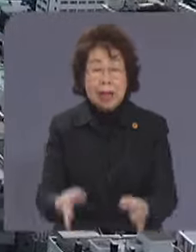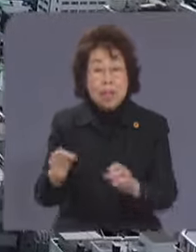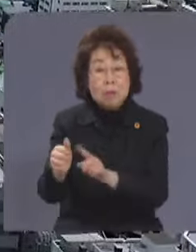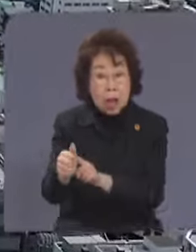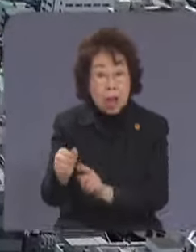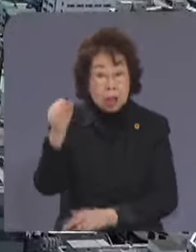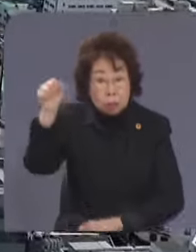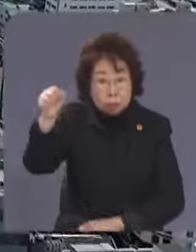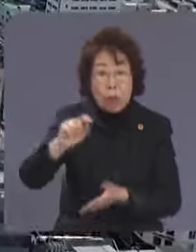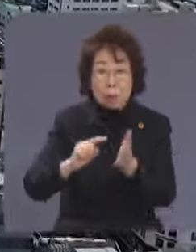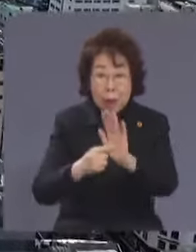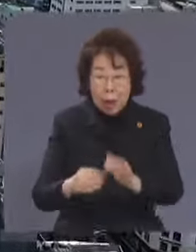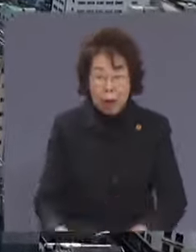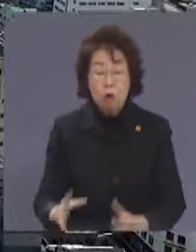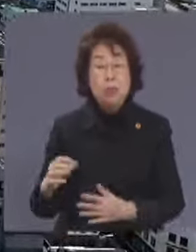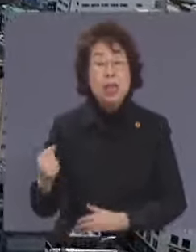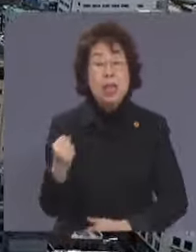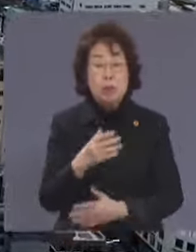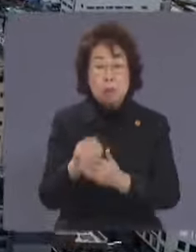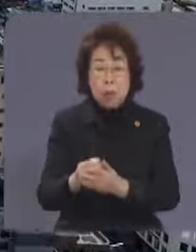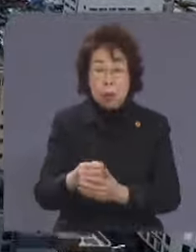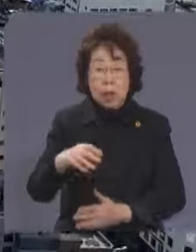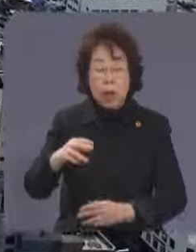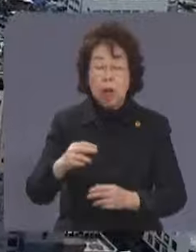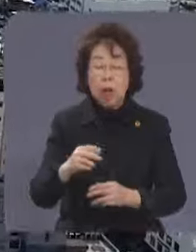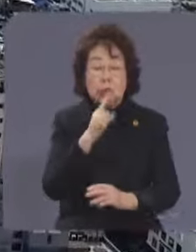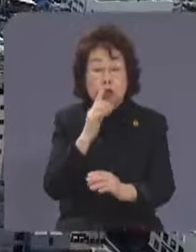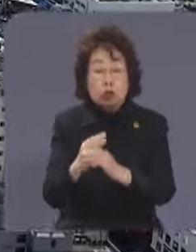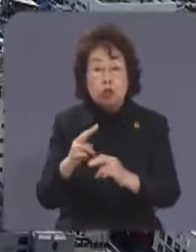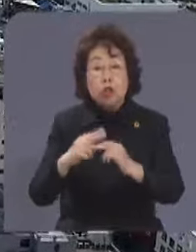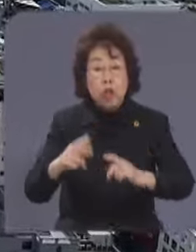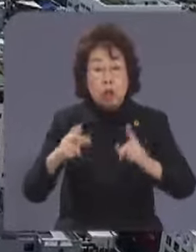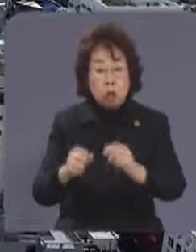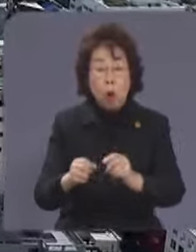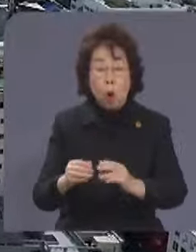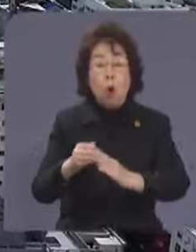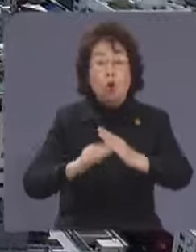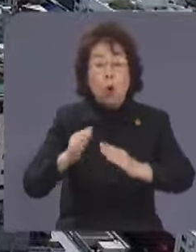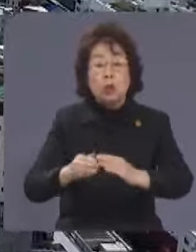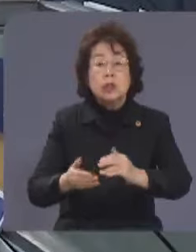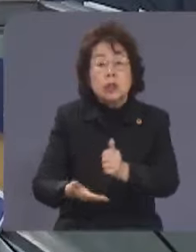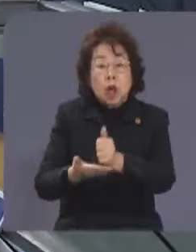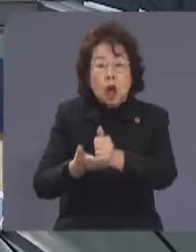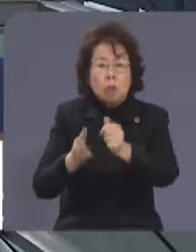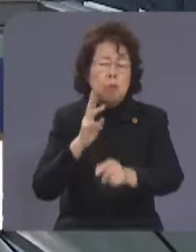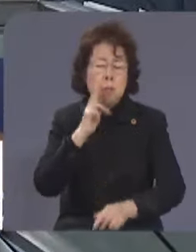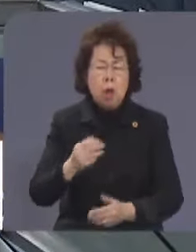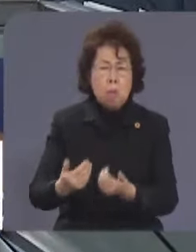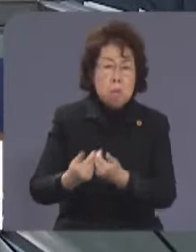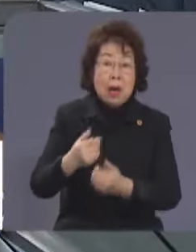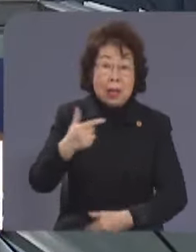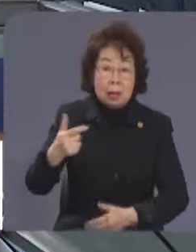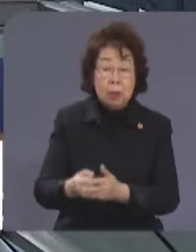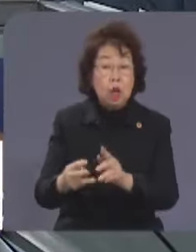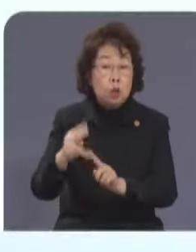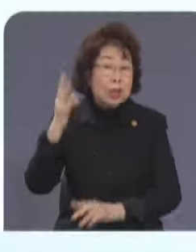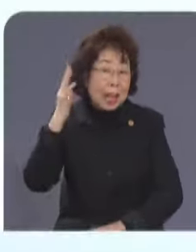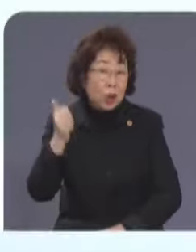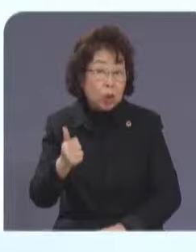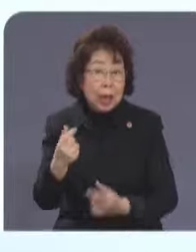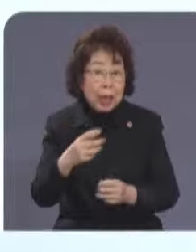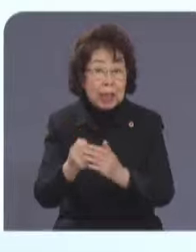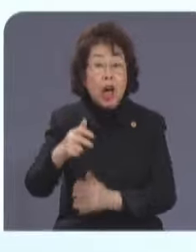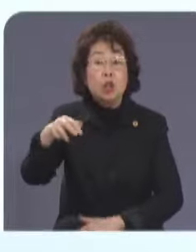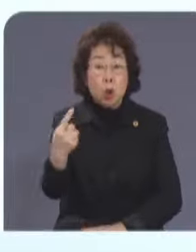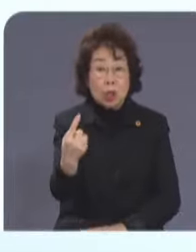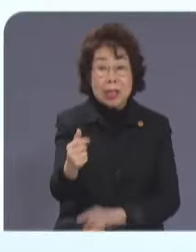의원의 출마 선언으로 국민의힘 중영도 지역구 공천 경쟁은 더 치열해졌습니다. 윤석열 정부에 몸담았던